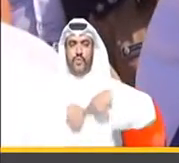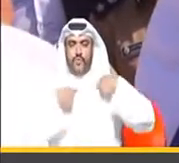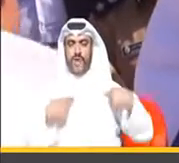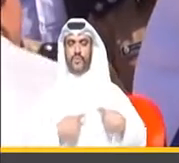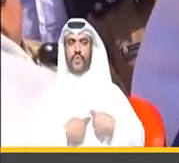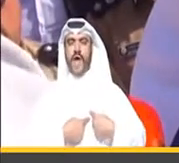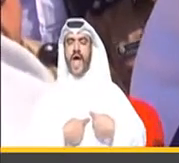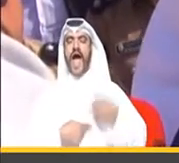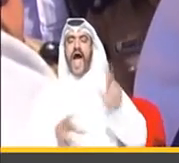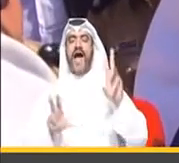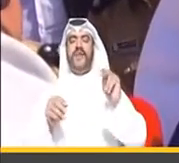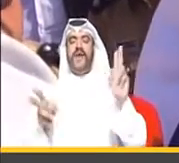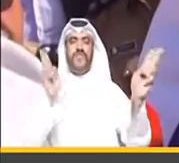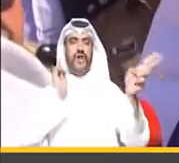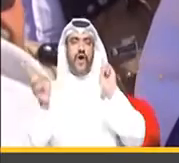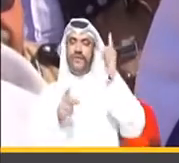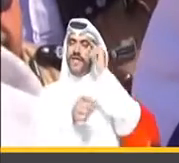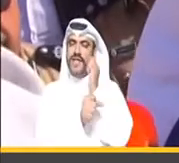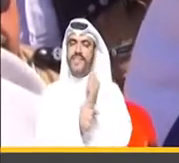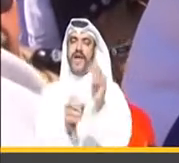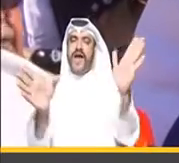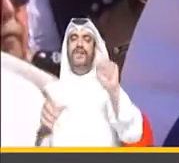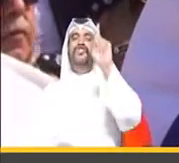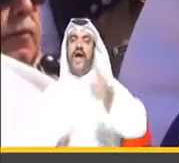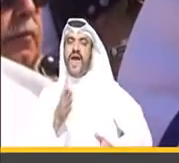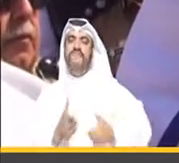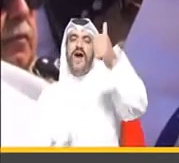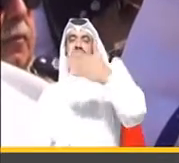بهذا العرس الديمقراطي. إذا نقسم بالله الكل فائز،